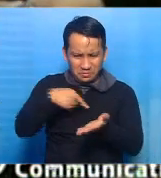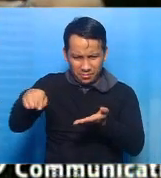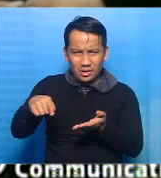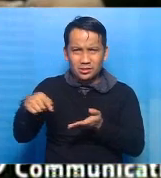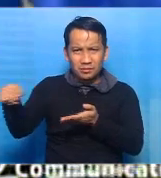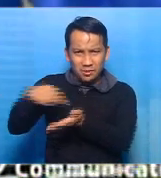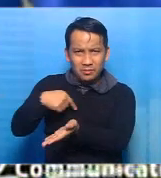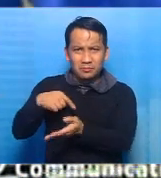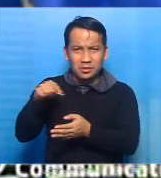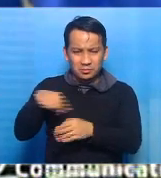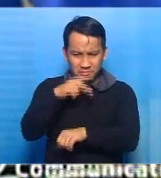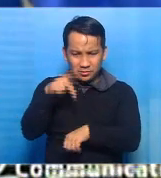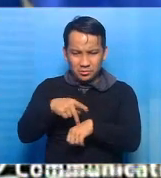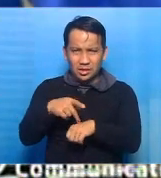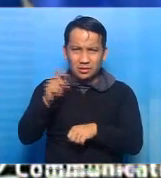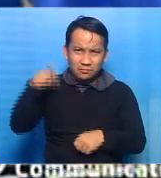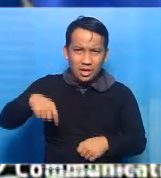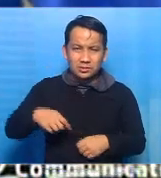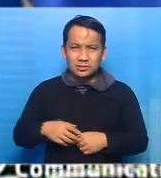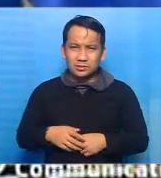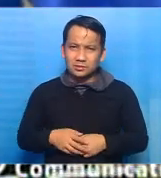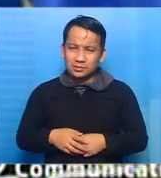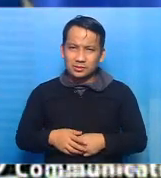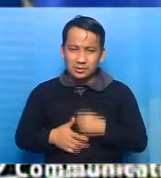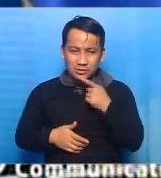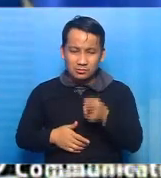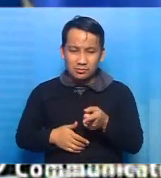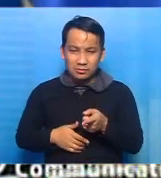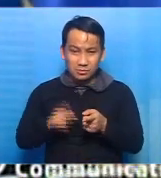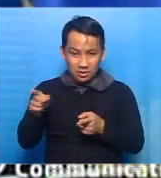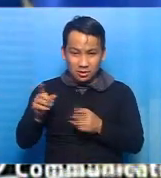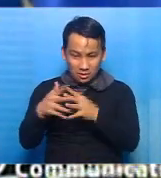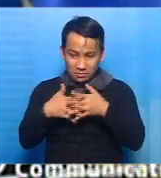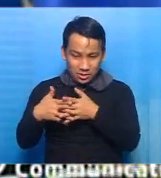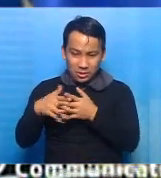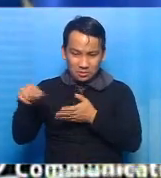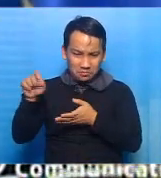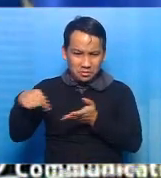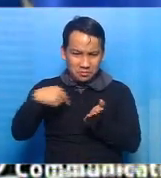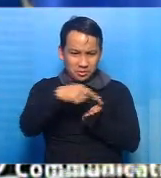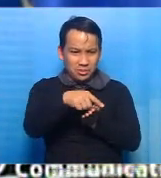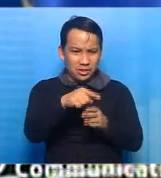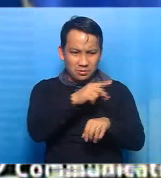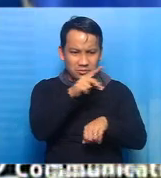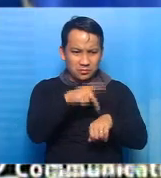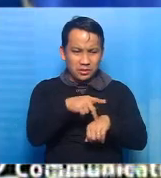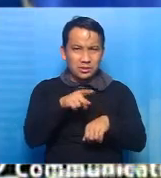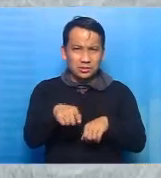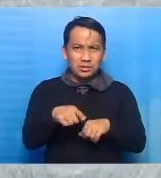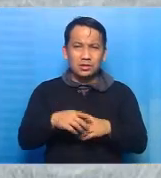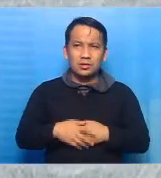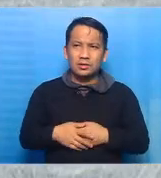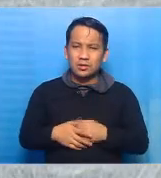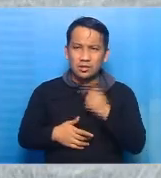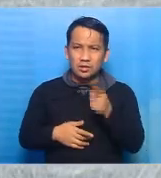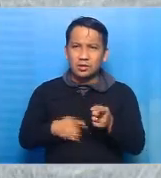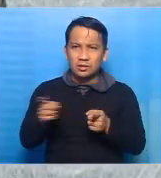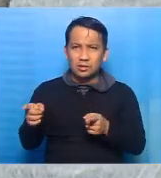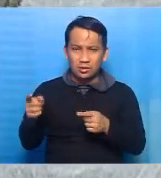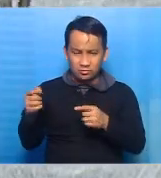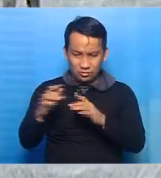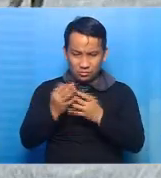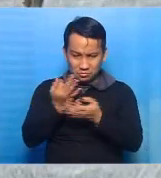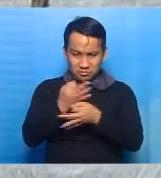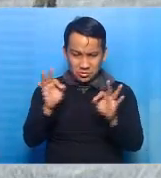Ano tingin mo sa ano ito? Tingin mo sa Pilipinas, koloni ng Amerika? Basta libre na lang